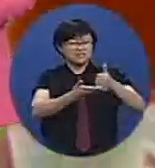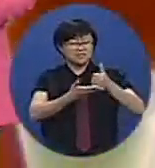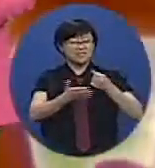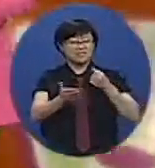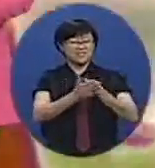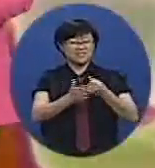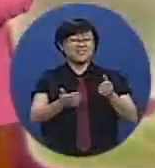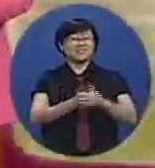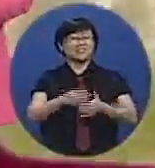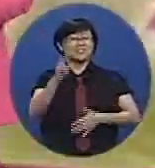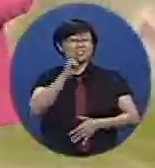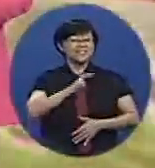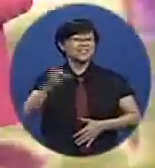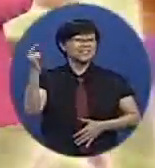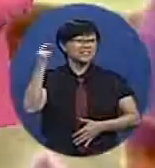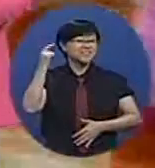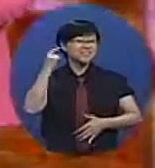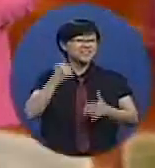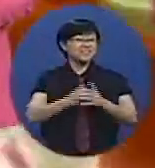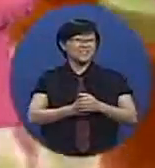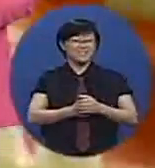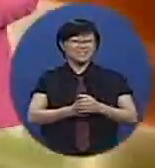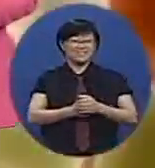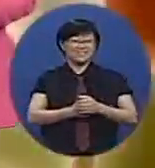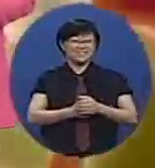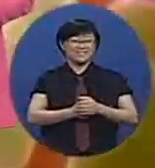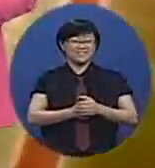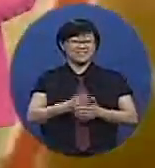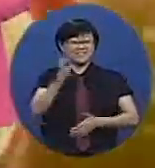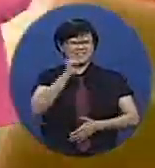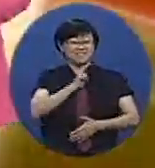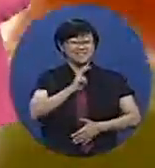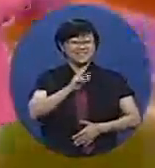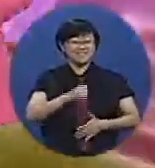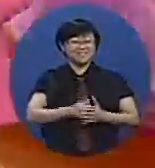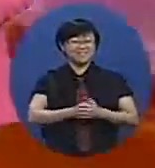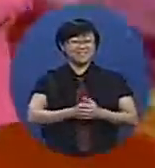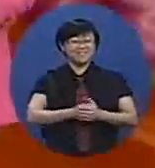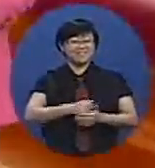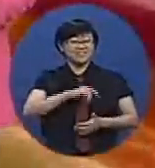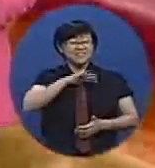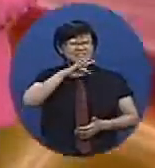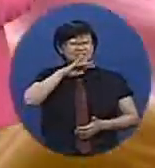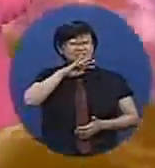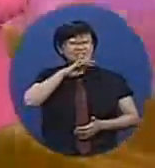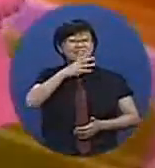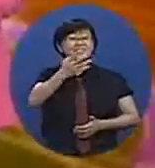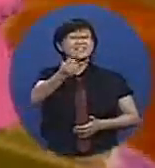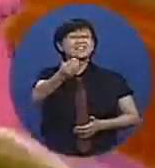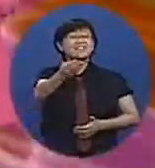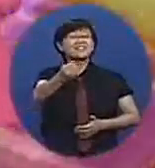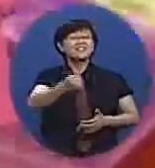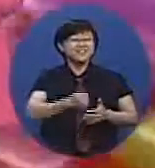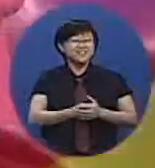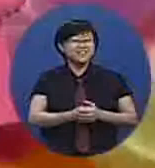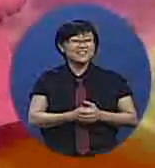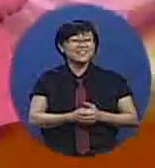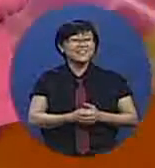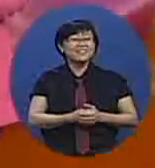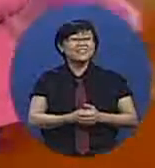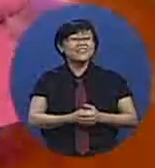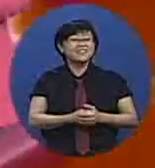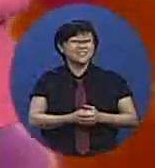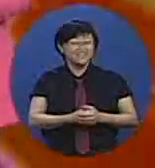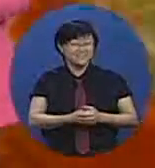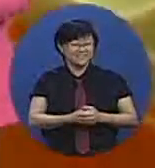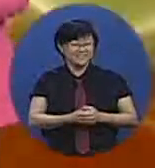때문에 네, 네. 노래 바로 들어가겠습니다. 네. 네, 음악 드리겠습니다. 아, 제 나이는 안 물어보세요? 예. 나이는 안 물어봐? 저